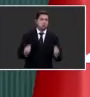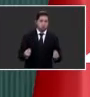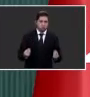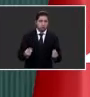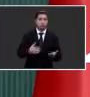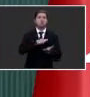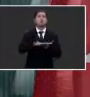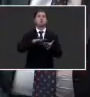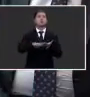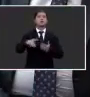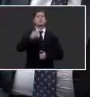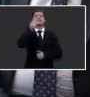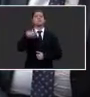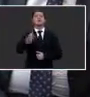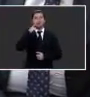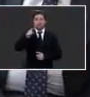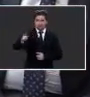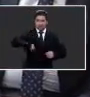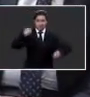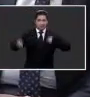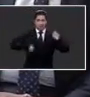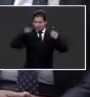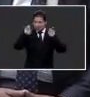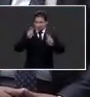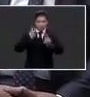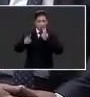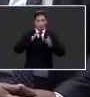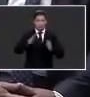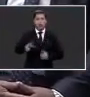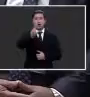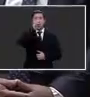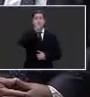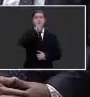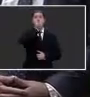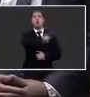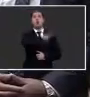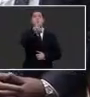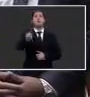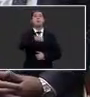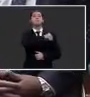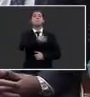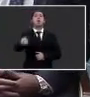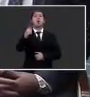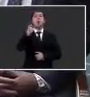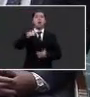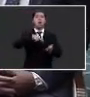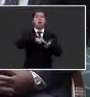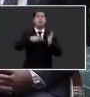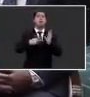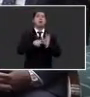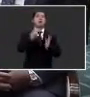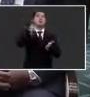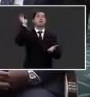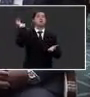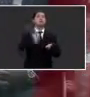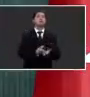düzenlemelere aykırı hareket ettiği tesbihi edilenlere 211 milyon lira idari para